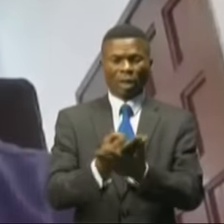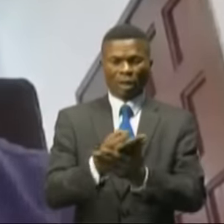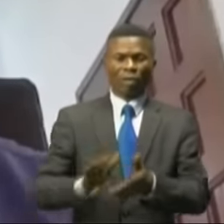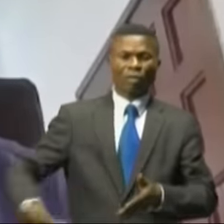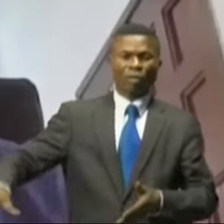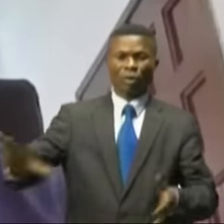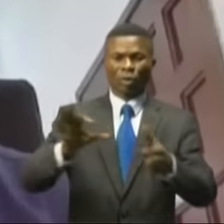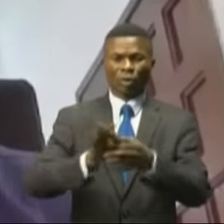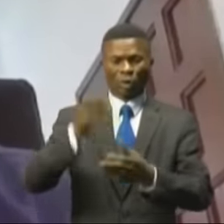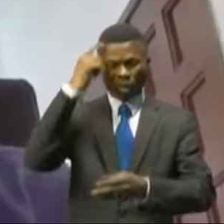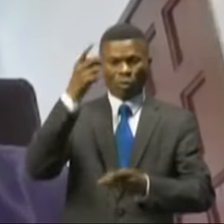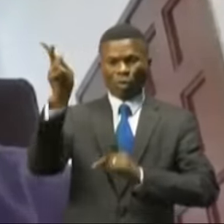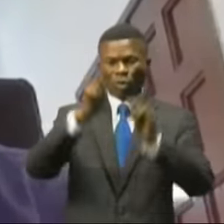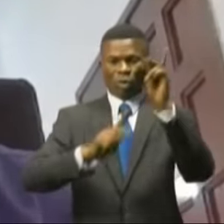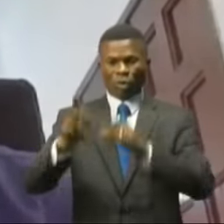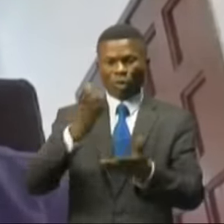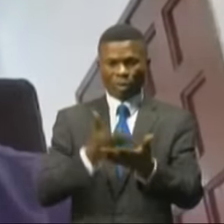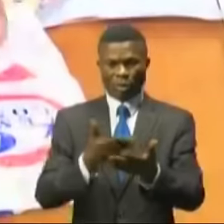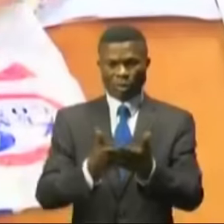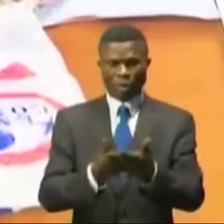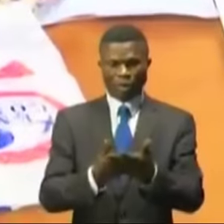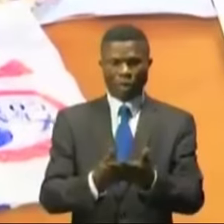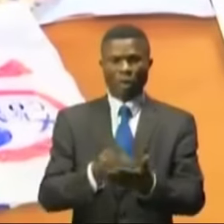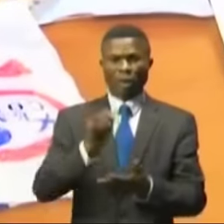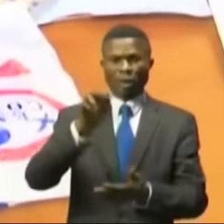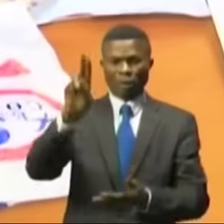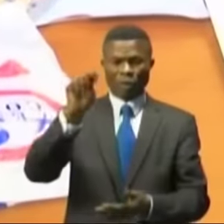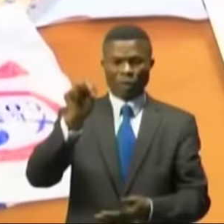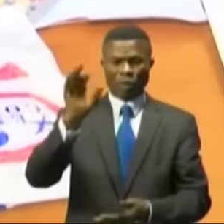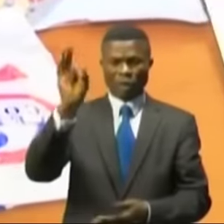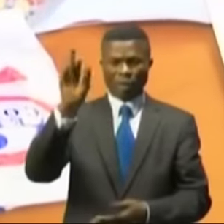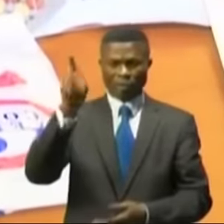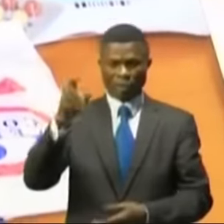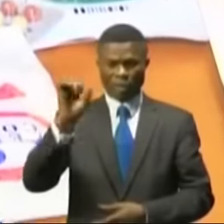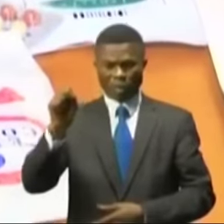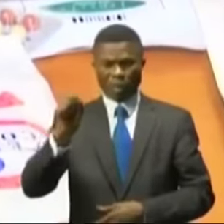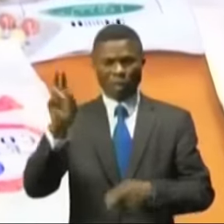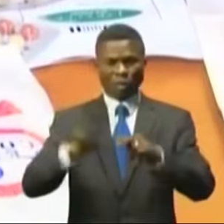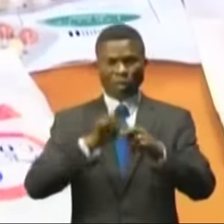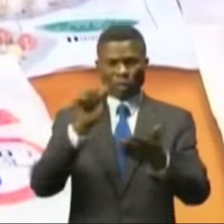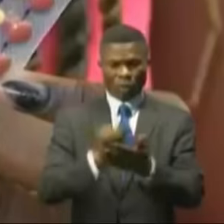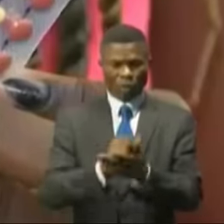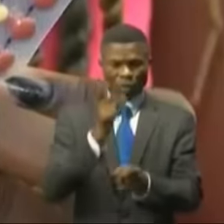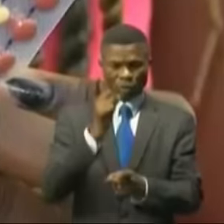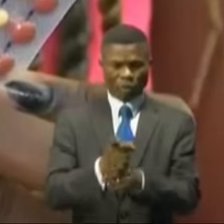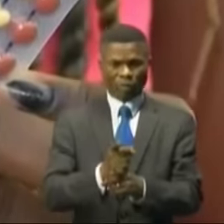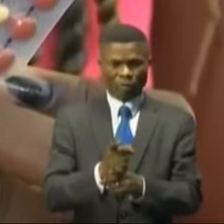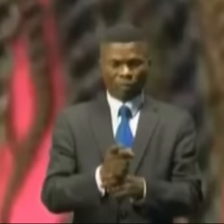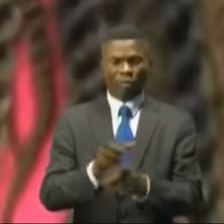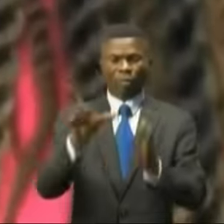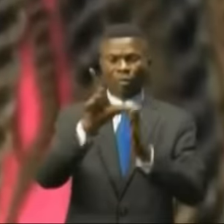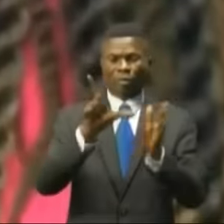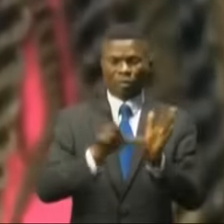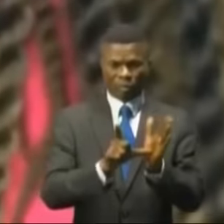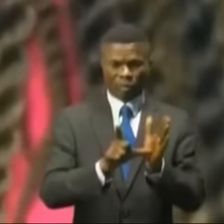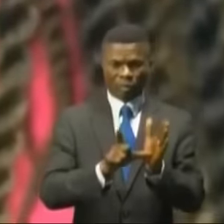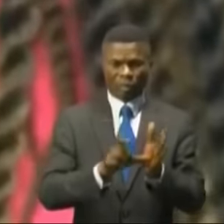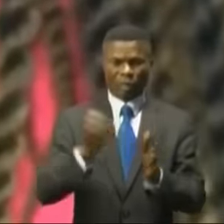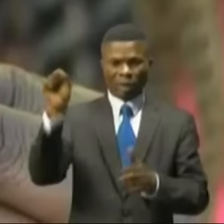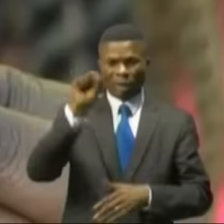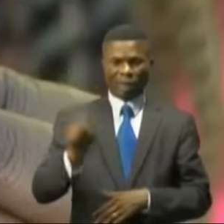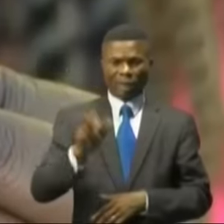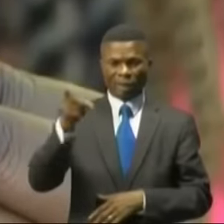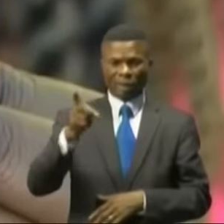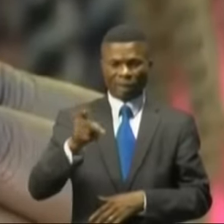pour la population UNFPA, a plaidé pour une mise en application effective des lois